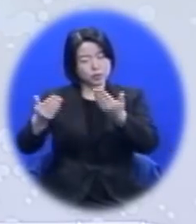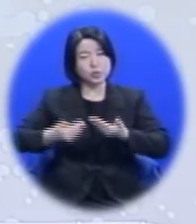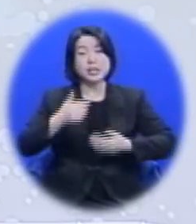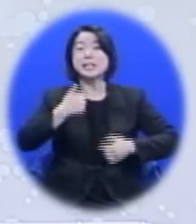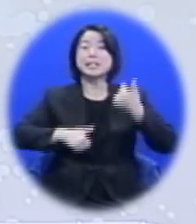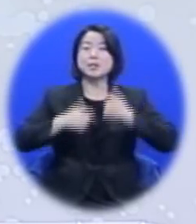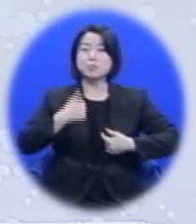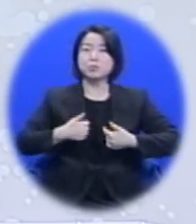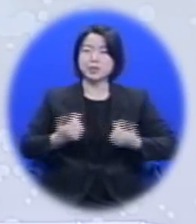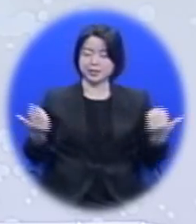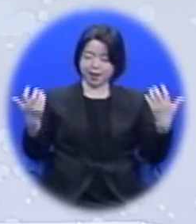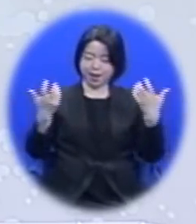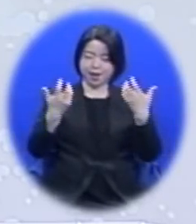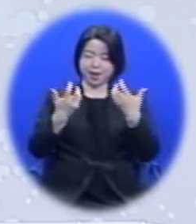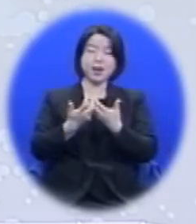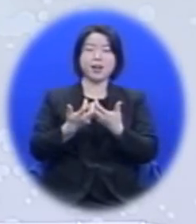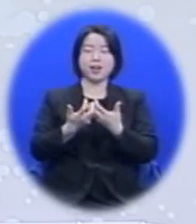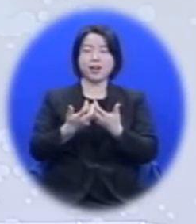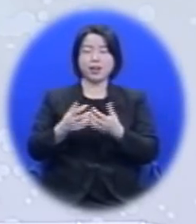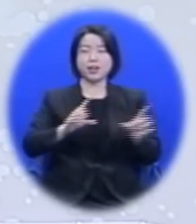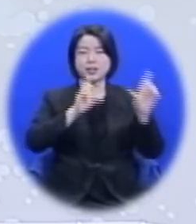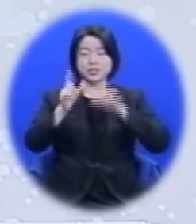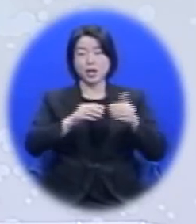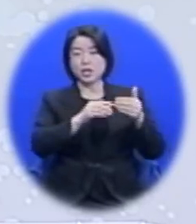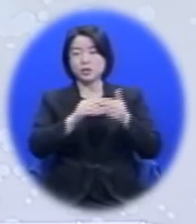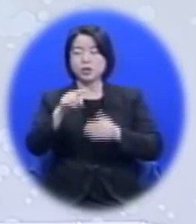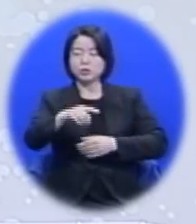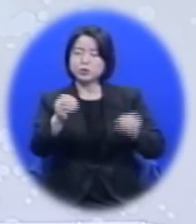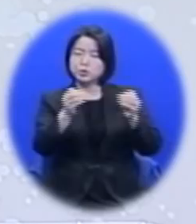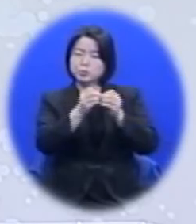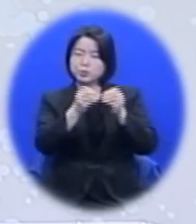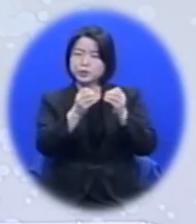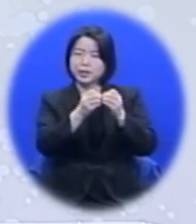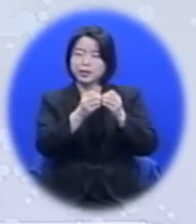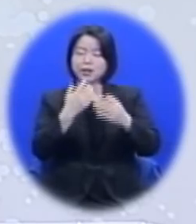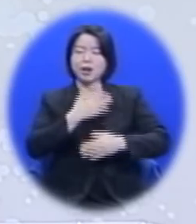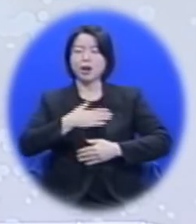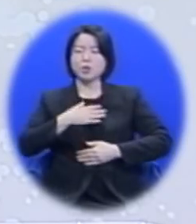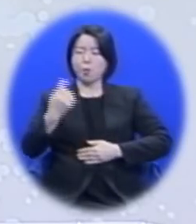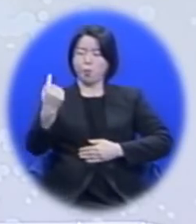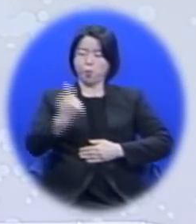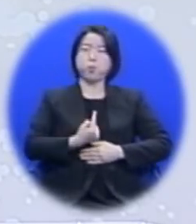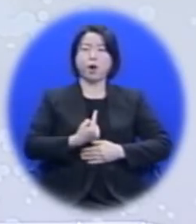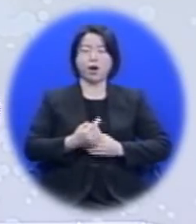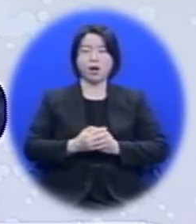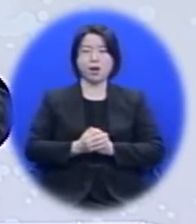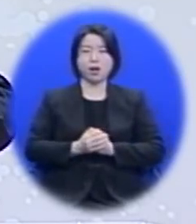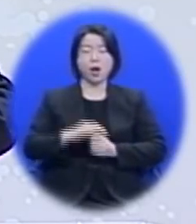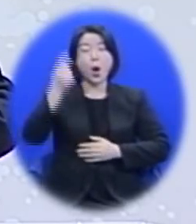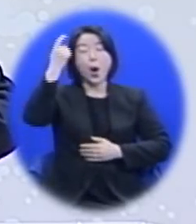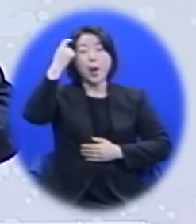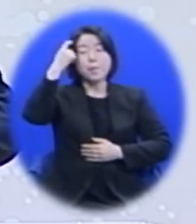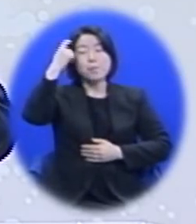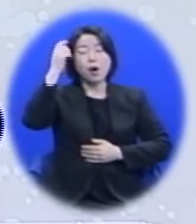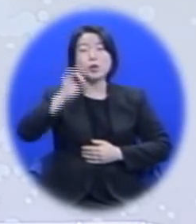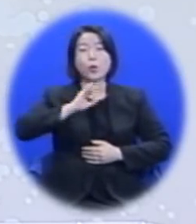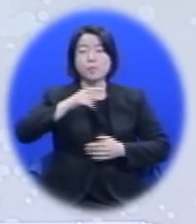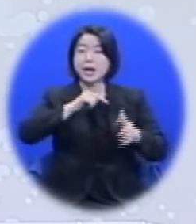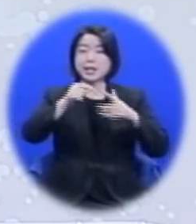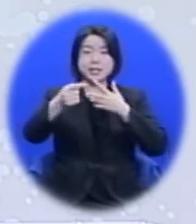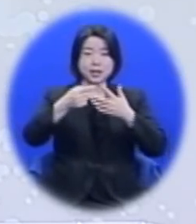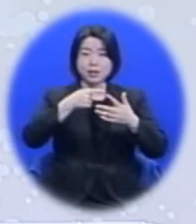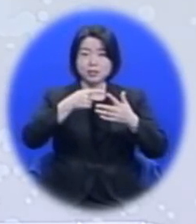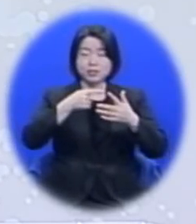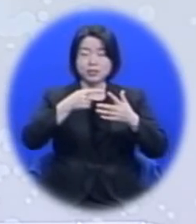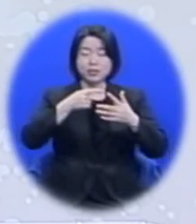기쁨이 넘치는 삶으로 이끈다고 하는 그 메시지가 가슴으로 확 왔어요. 머리로만 이해하던 것과